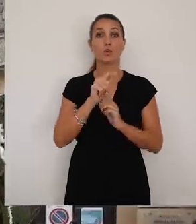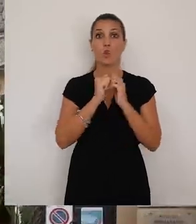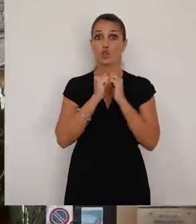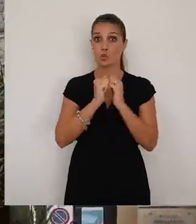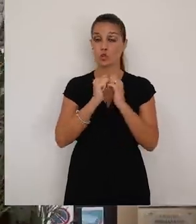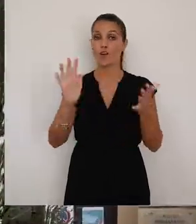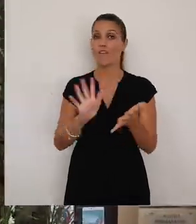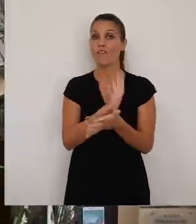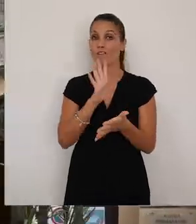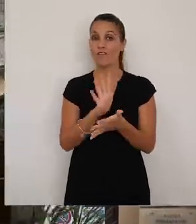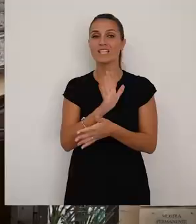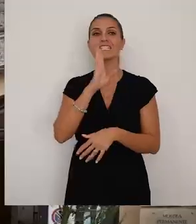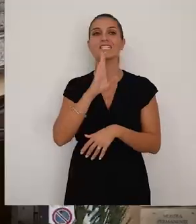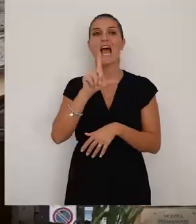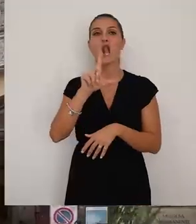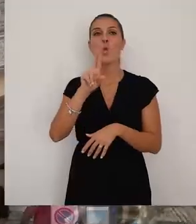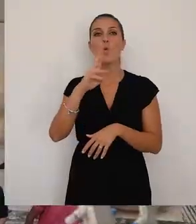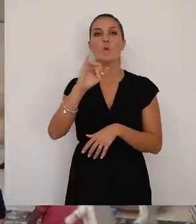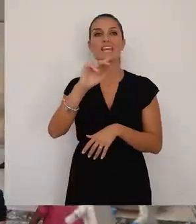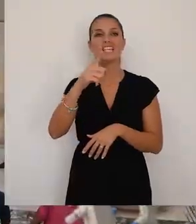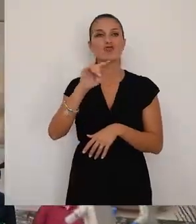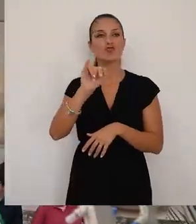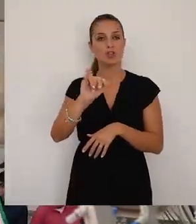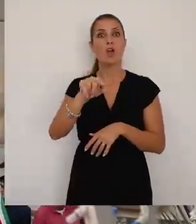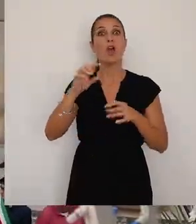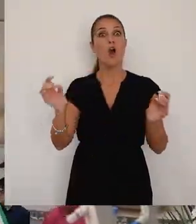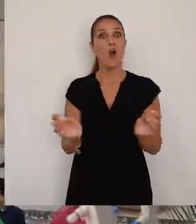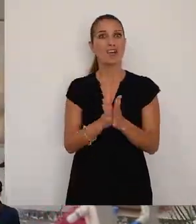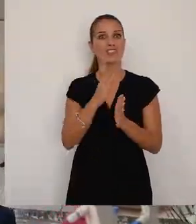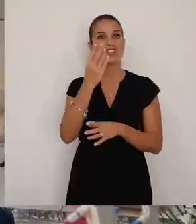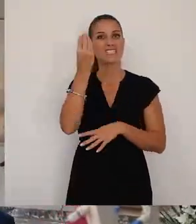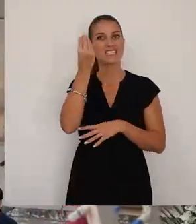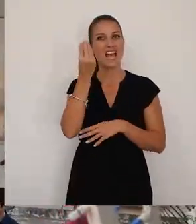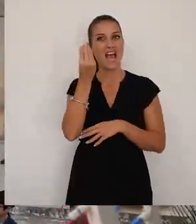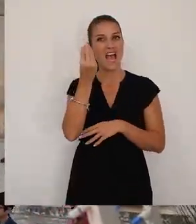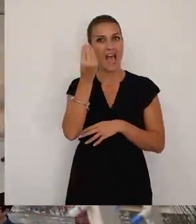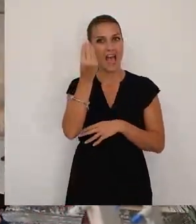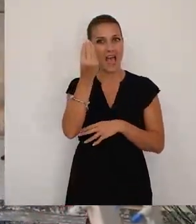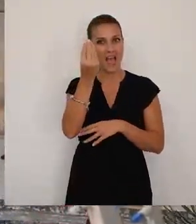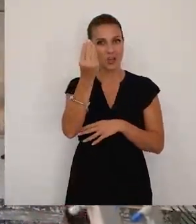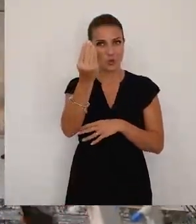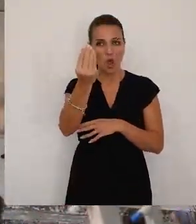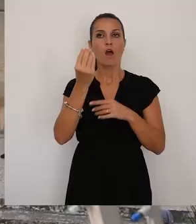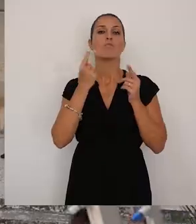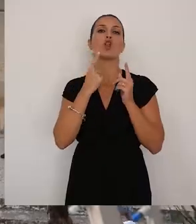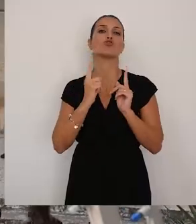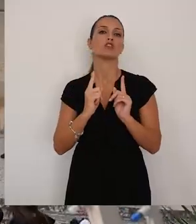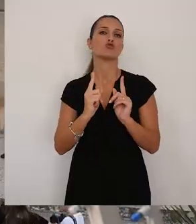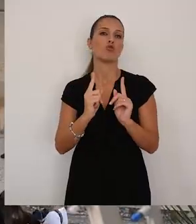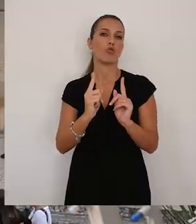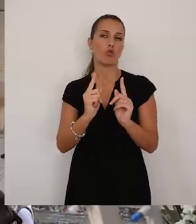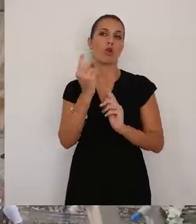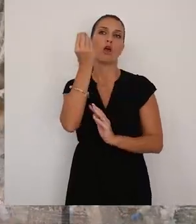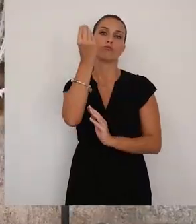Ogni 21 giugno si festeggia invece San Luigi Gonzaga. Per l'occasione, la statua del santo è portata solennemente